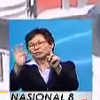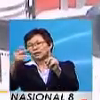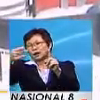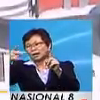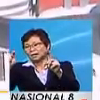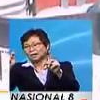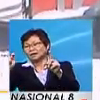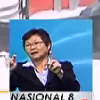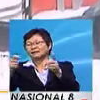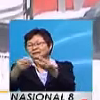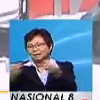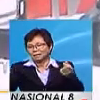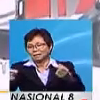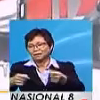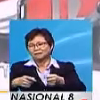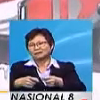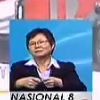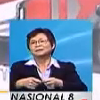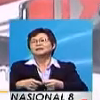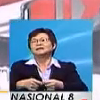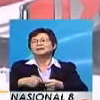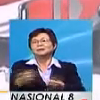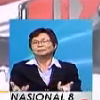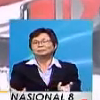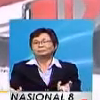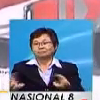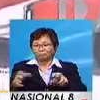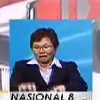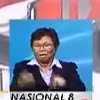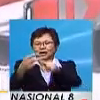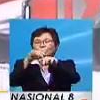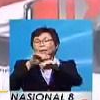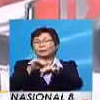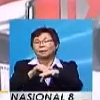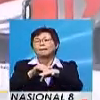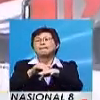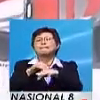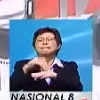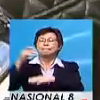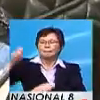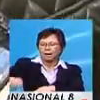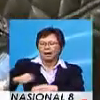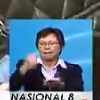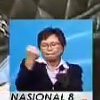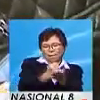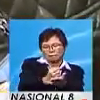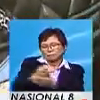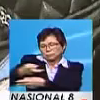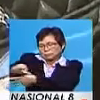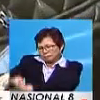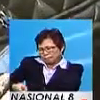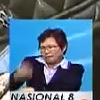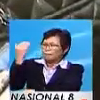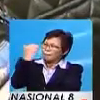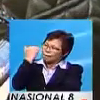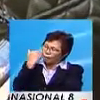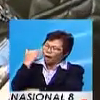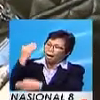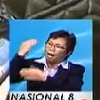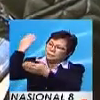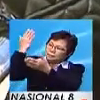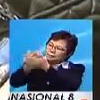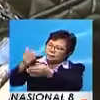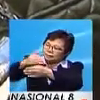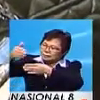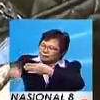hektar miliknya dicagar kepada mahkamah pasport ter diarah disimpan mahkamah sehingga selesai perbicaraan